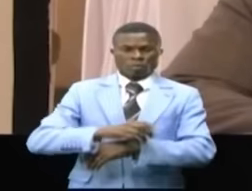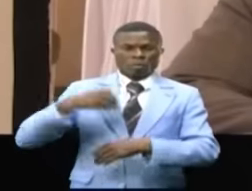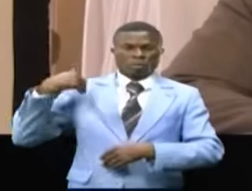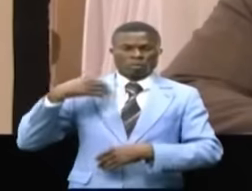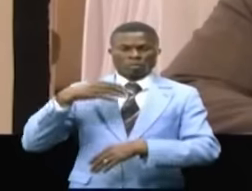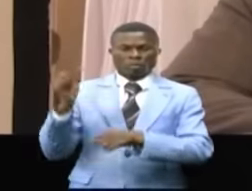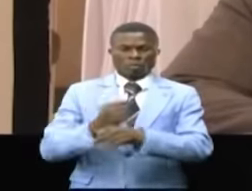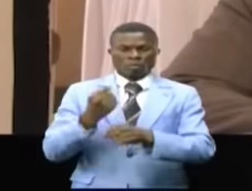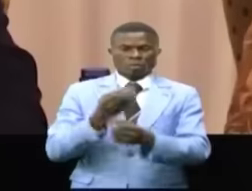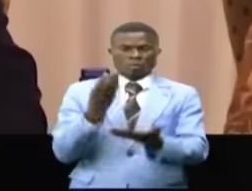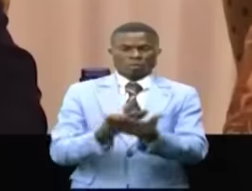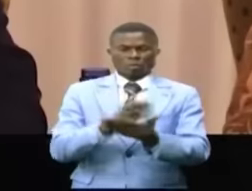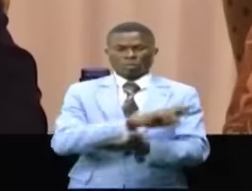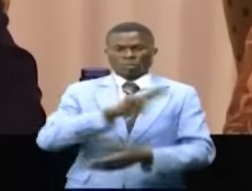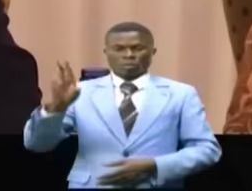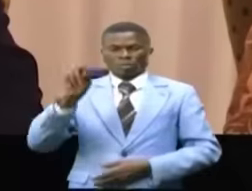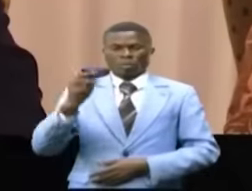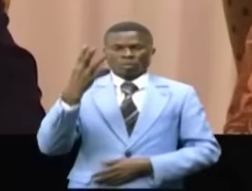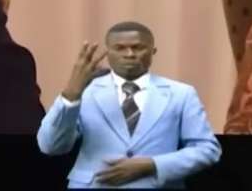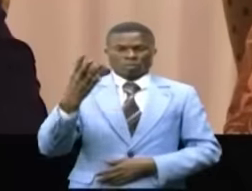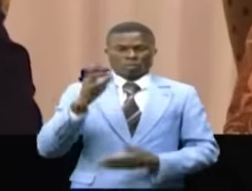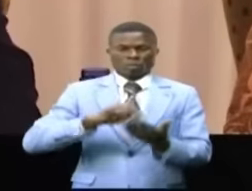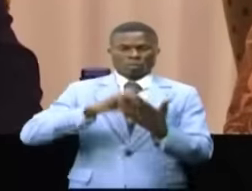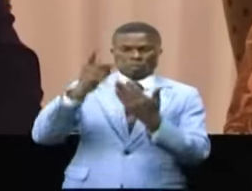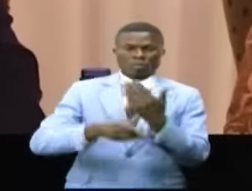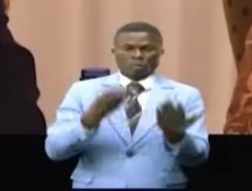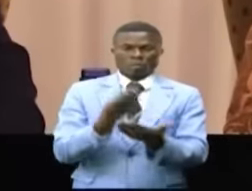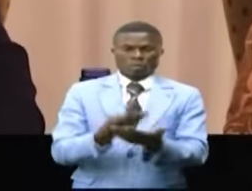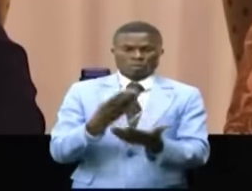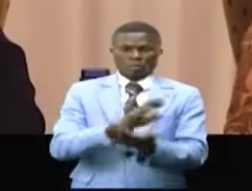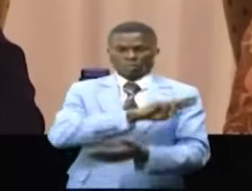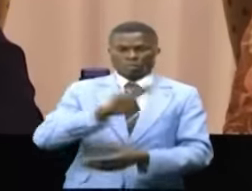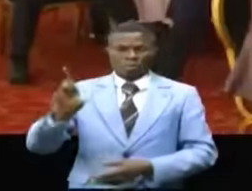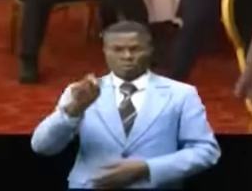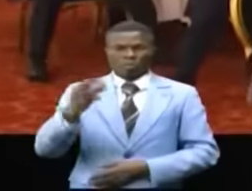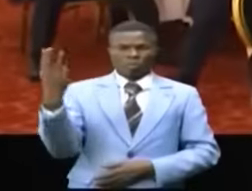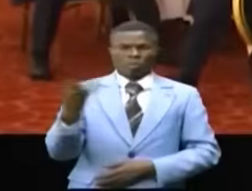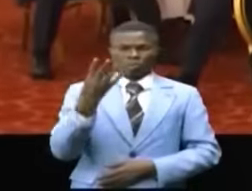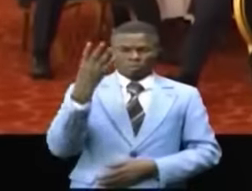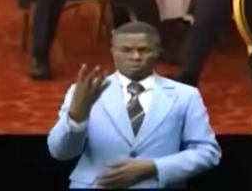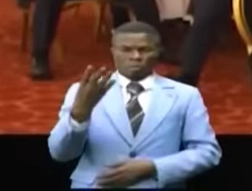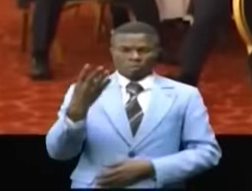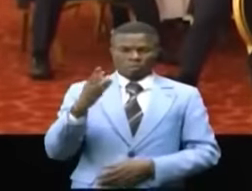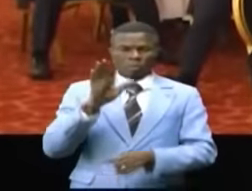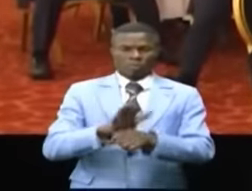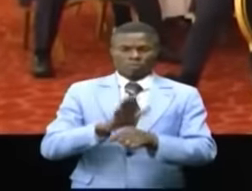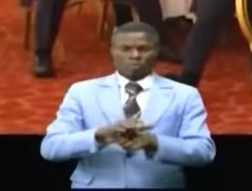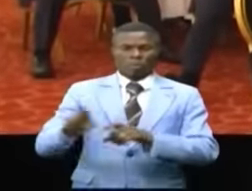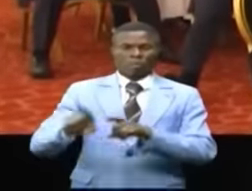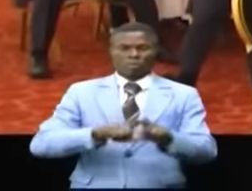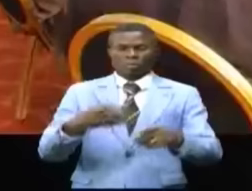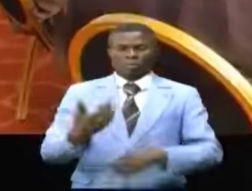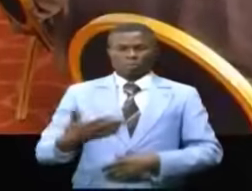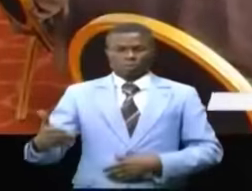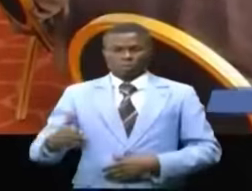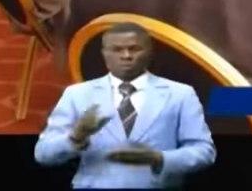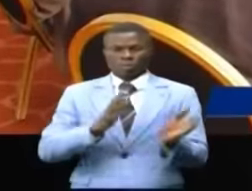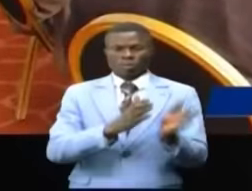du budget 2023, le projet budgétaire 2024 et les divers. Prévu